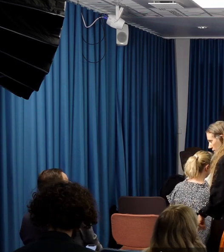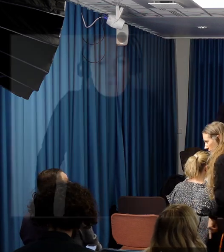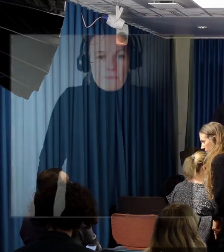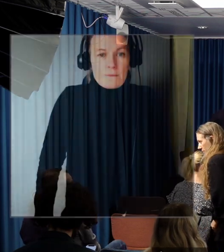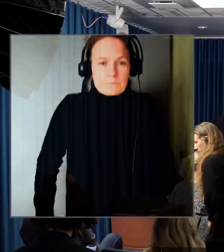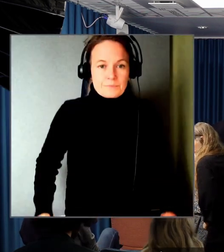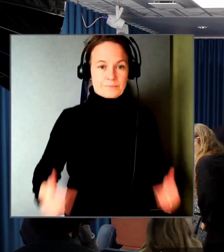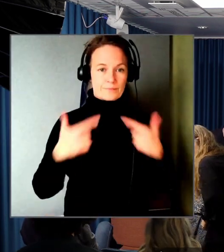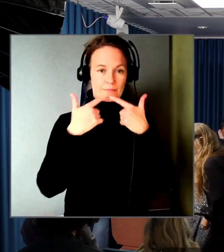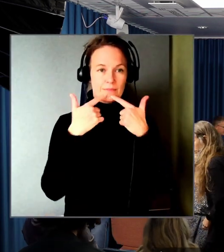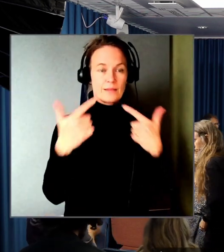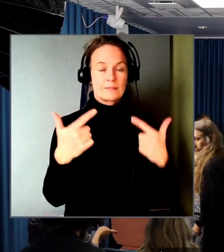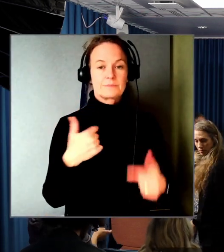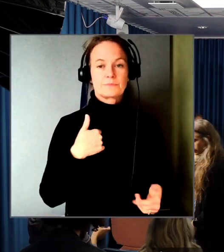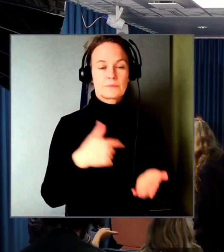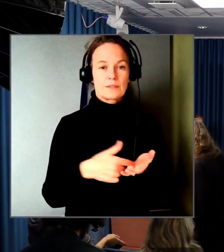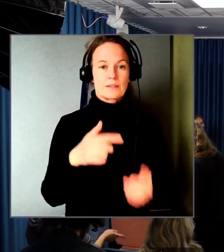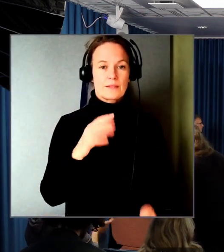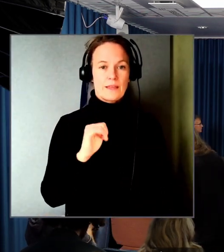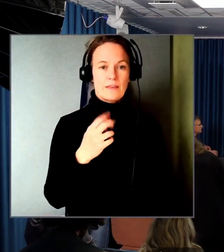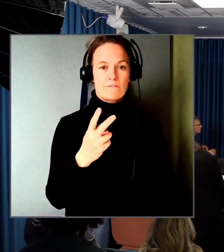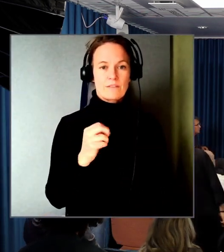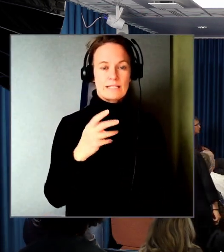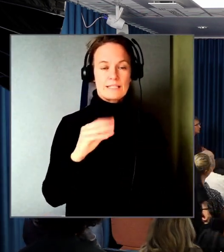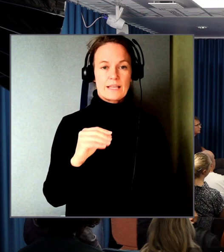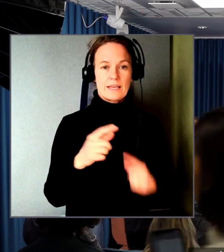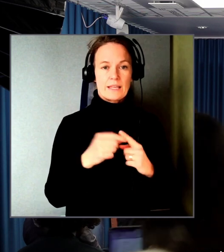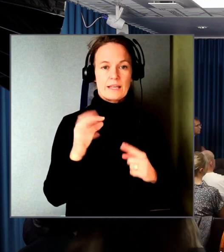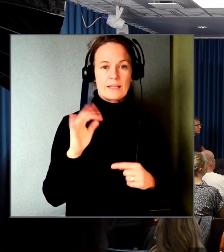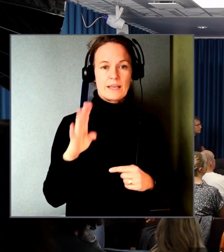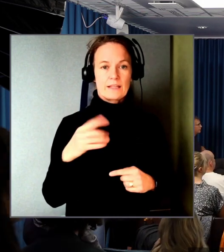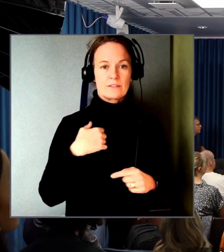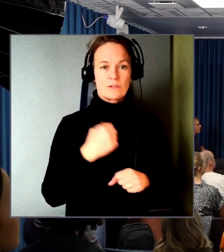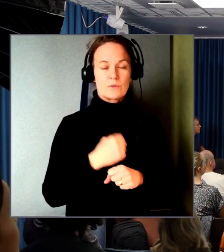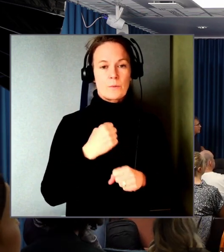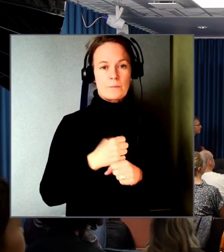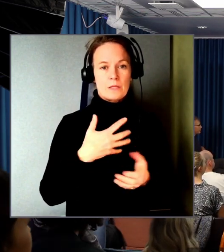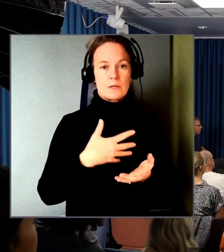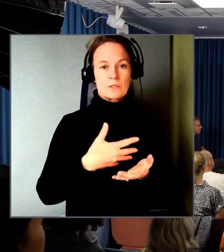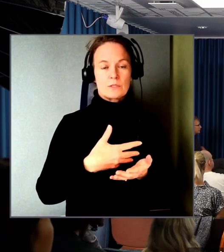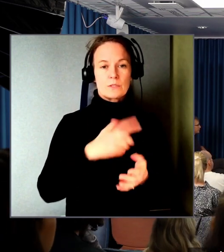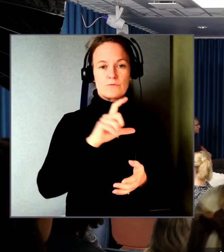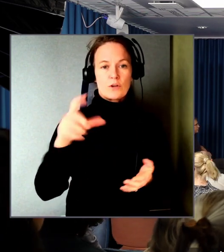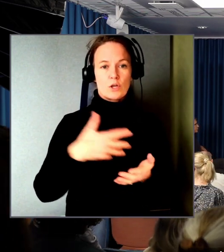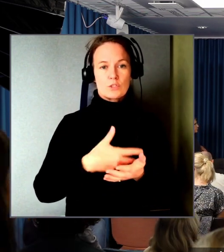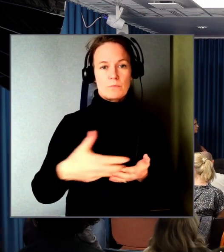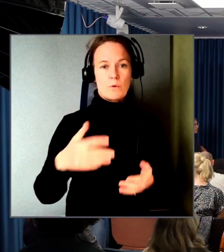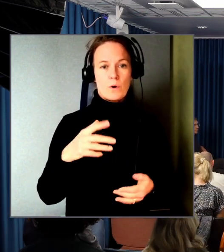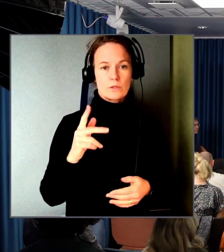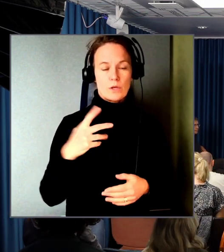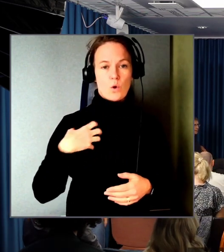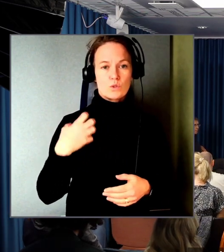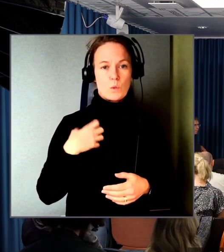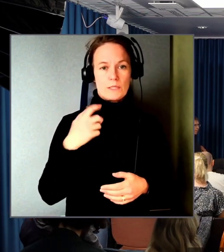Ja som sagt Evelina grenehed heter jag jobbar på ett företag som heter språkkonsulterna så vi jobbar med